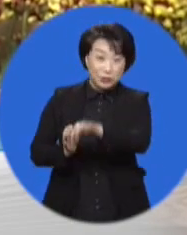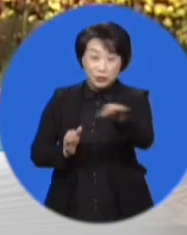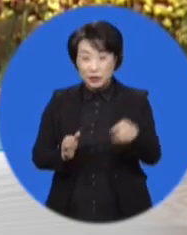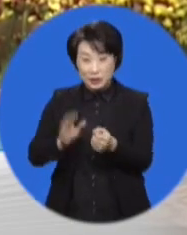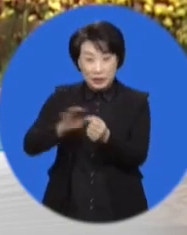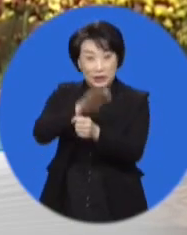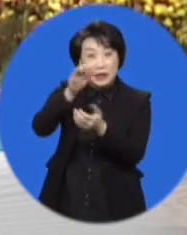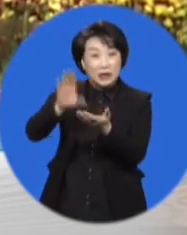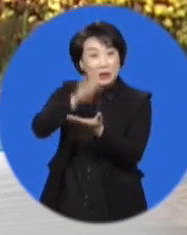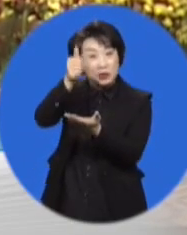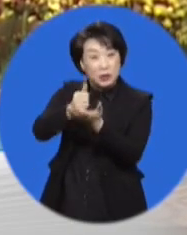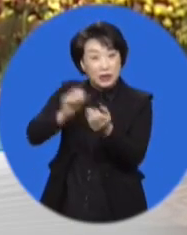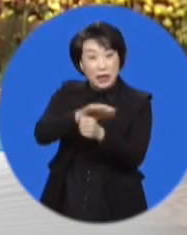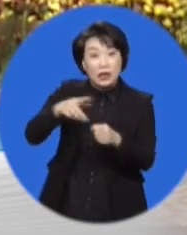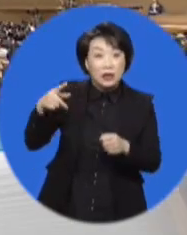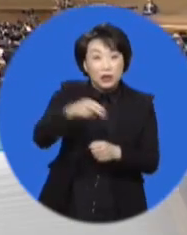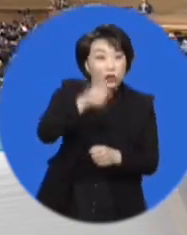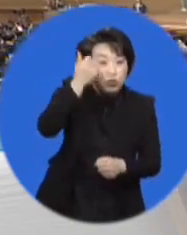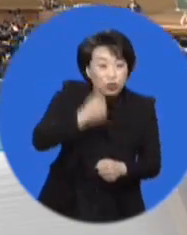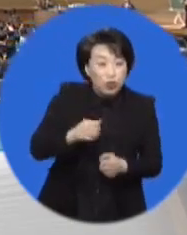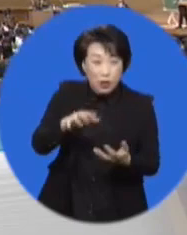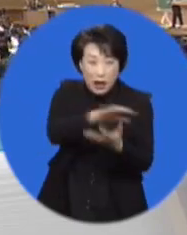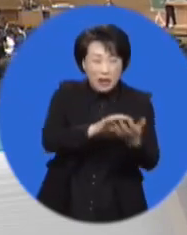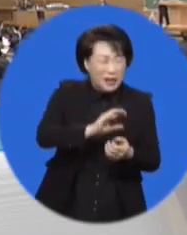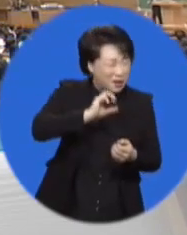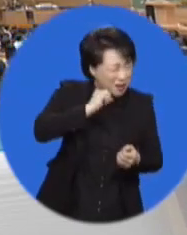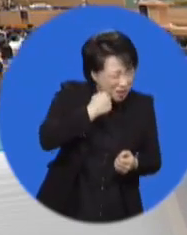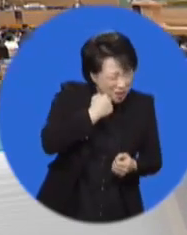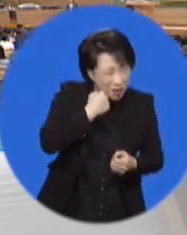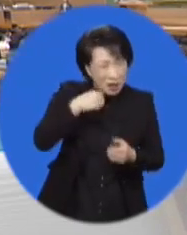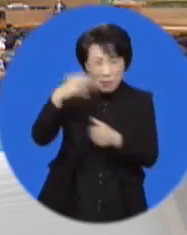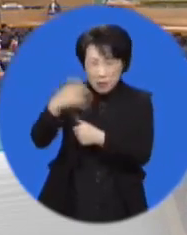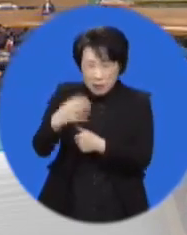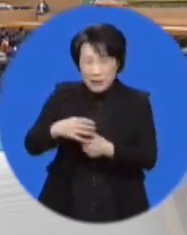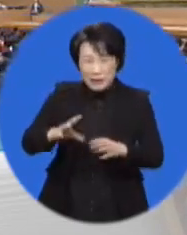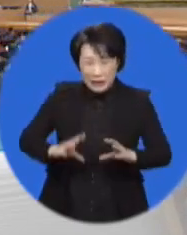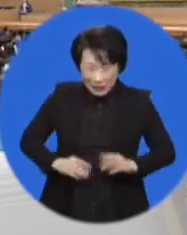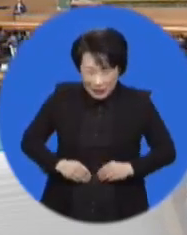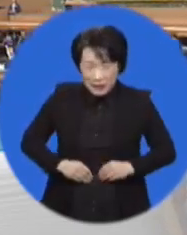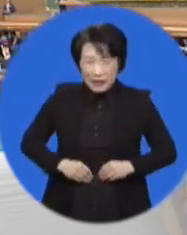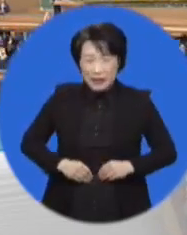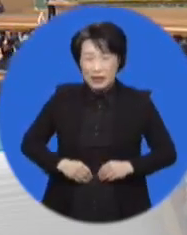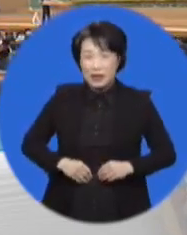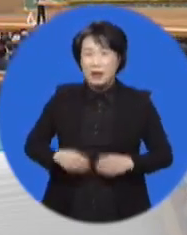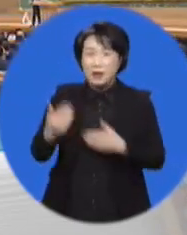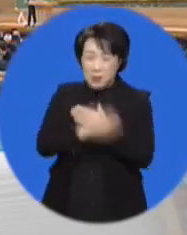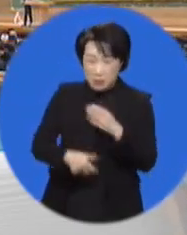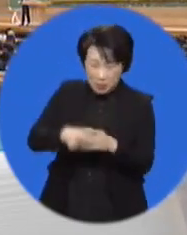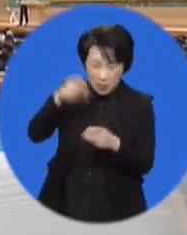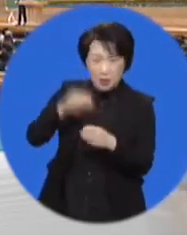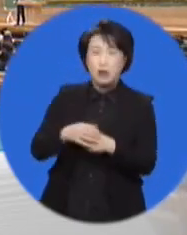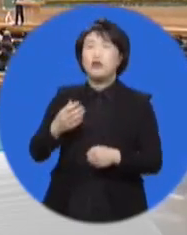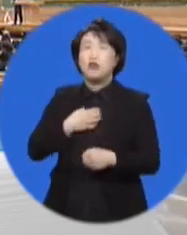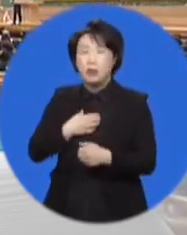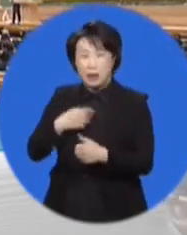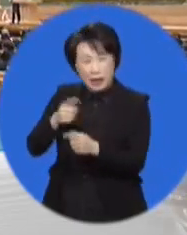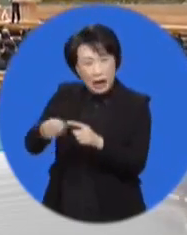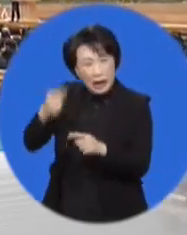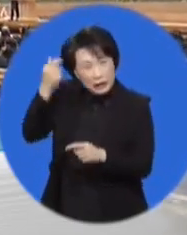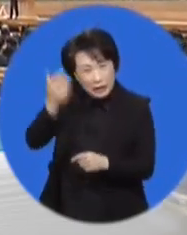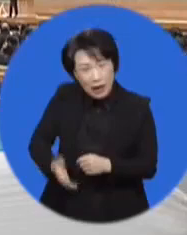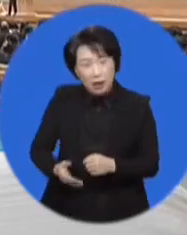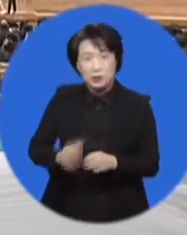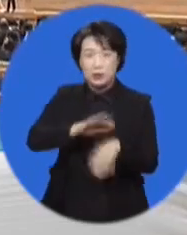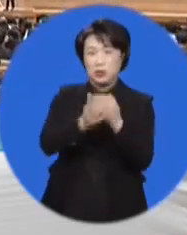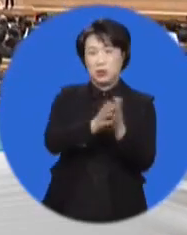우리를 그리스도의 사랑에서 끊으리요? 환난이나 곤고나 핍박이나 기근이나 적신이나 위험이나 칼이랴.